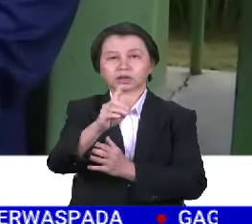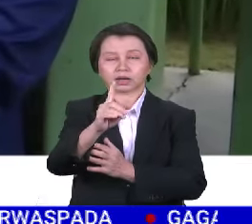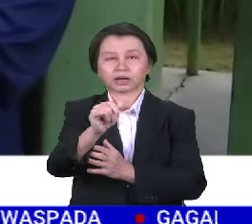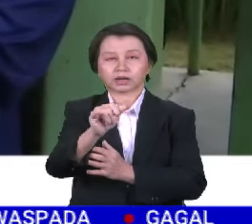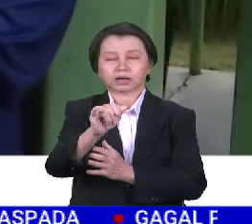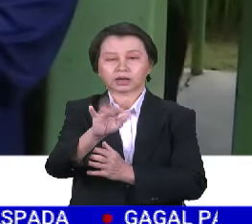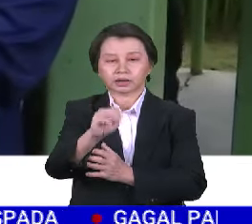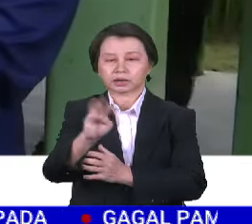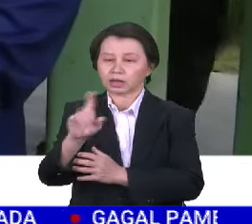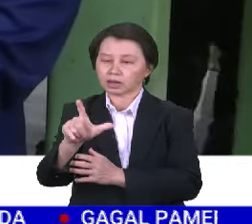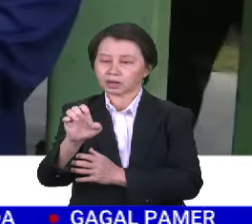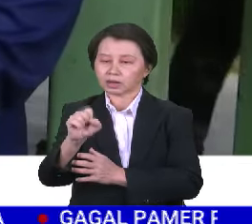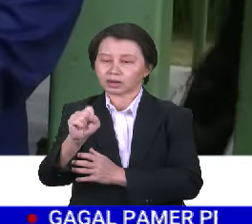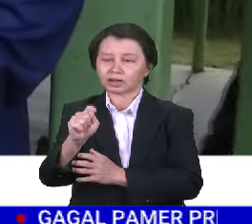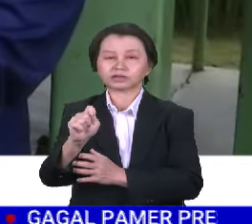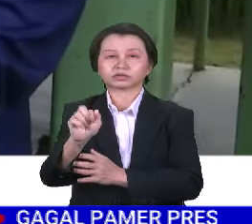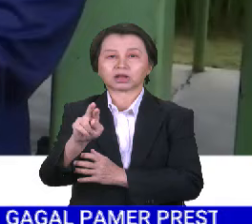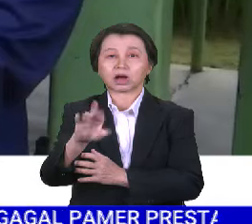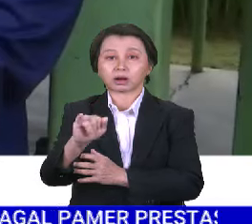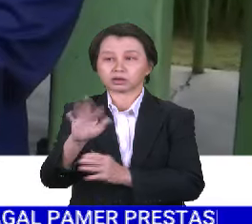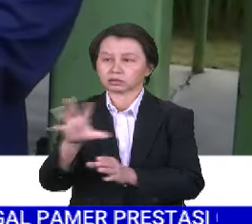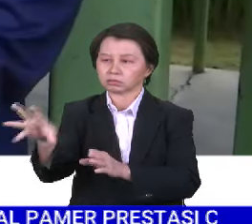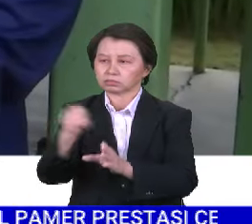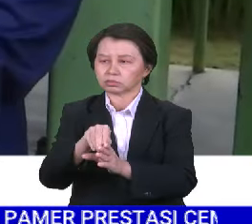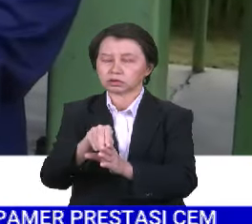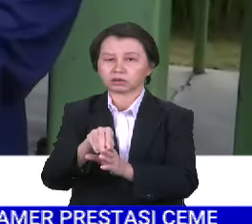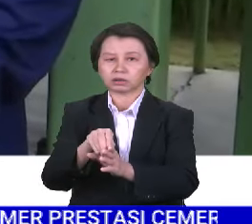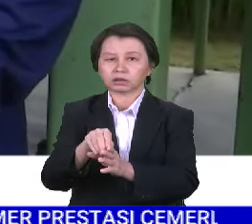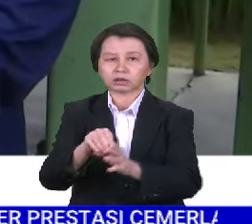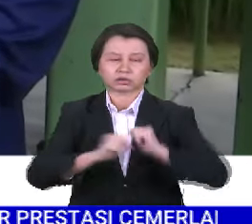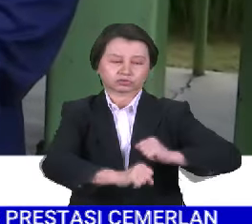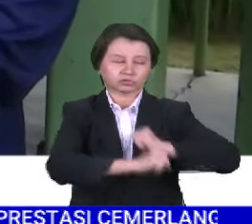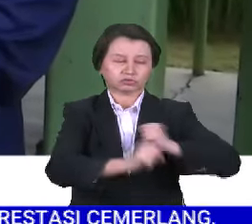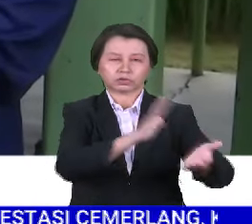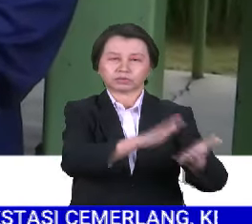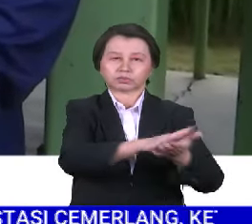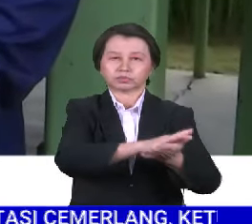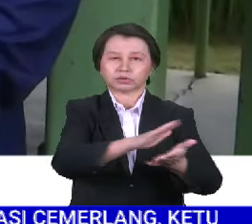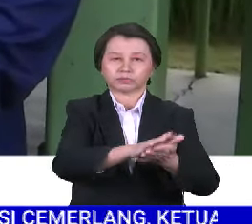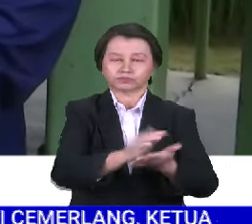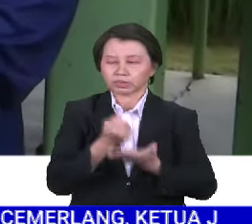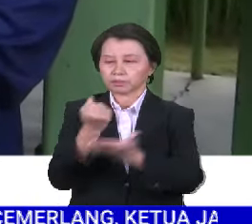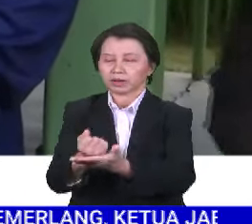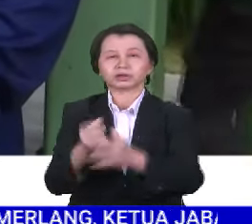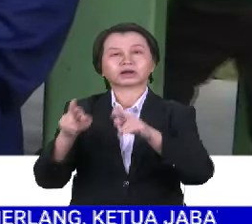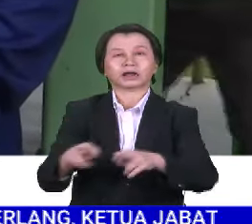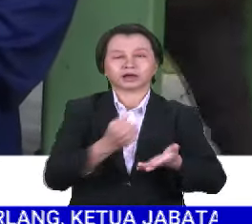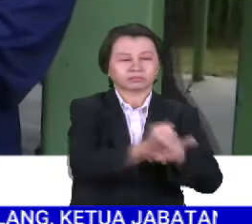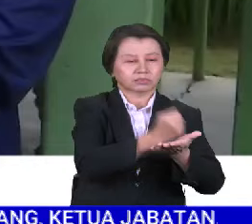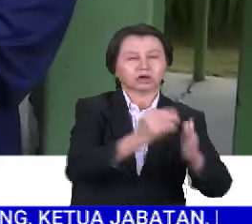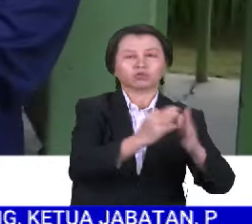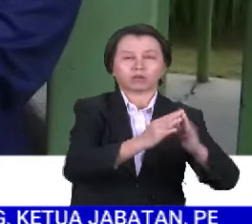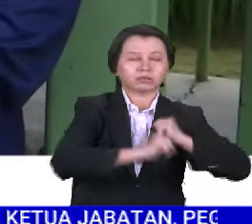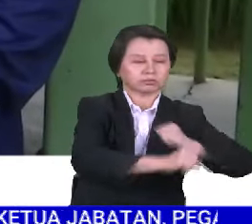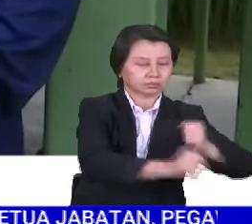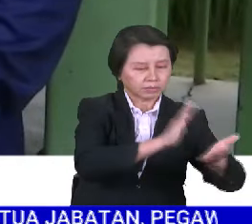kita namakan sebagai YADIM Lestari, yang melibatkan cuci-cuci, gotong-royong dan sebagainya membantu masa banjir di kediaman